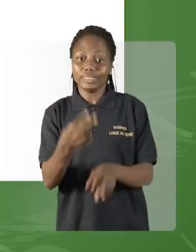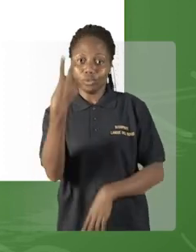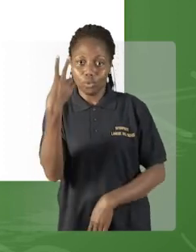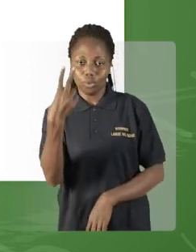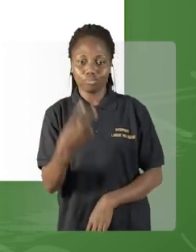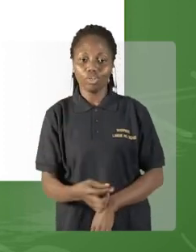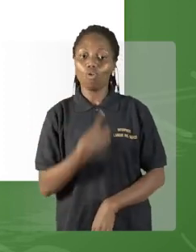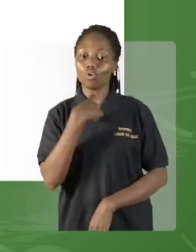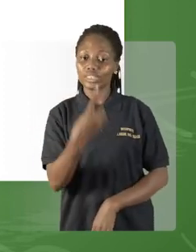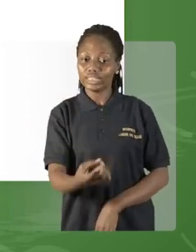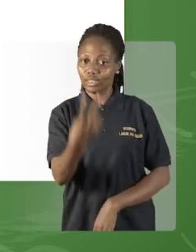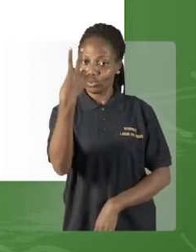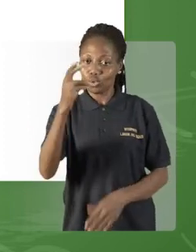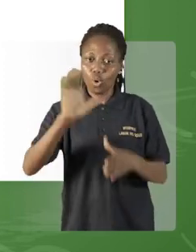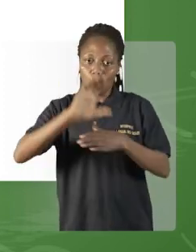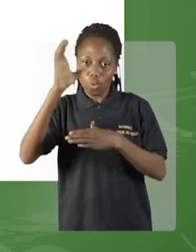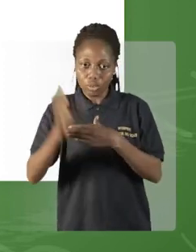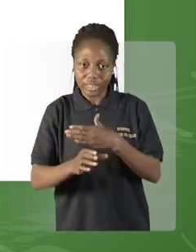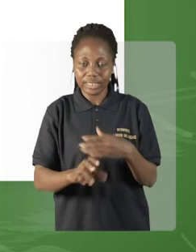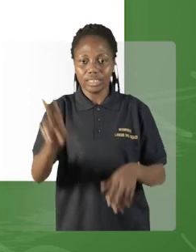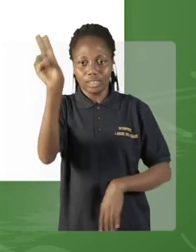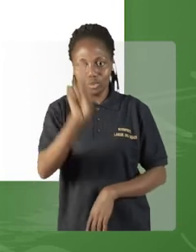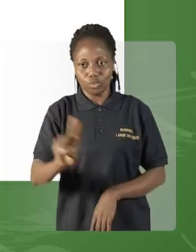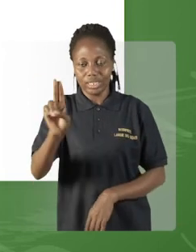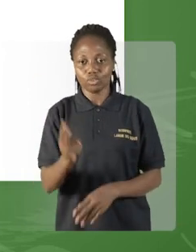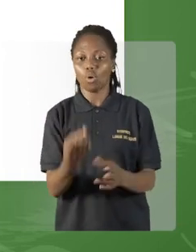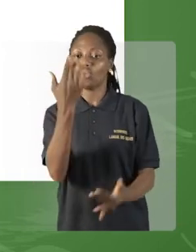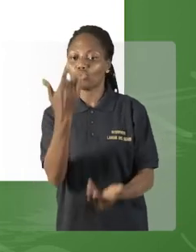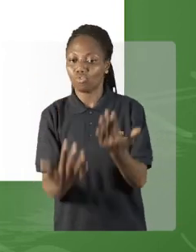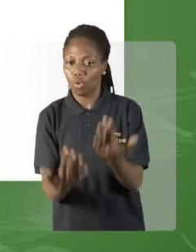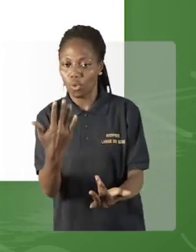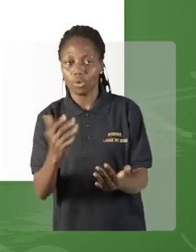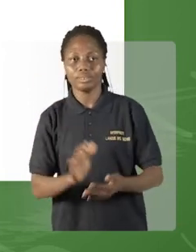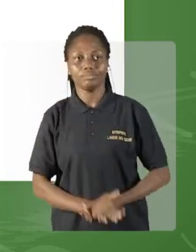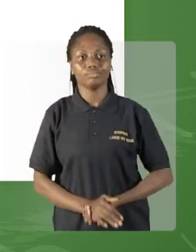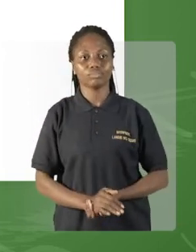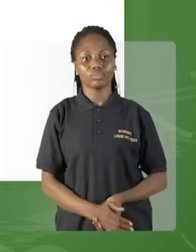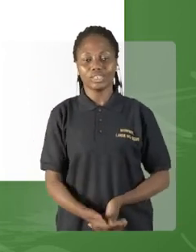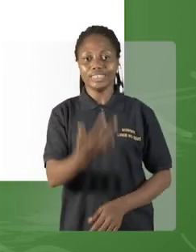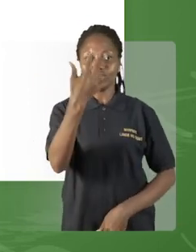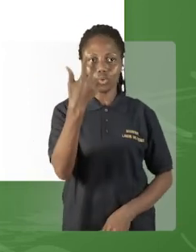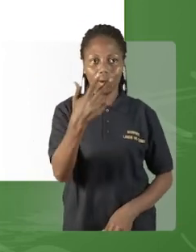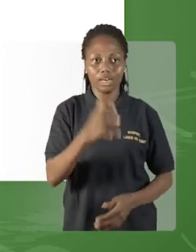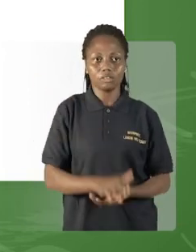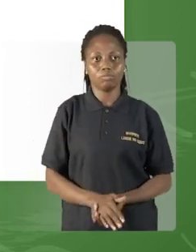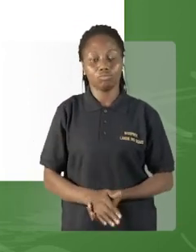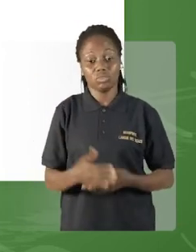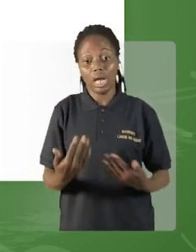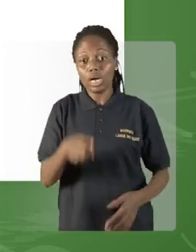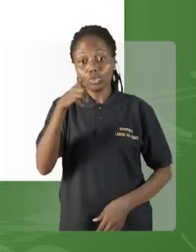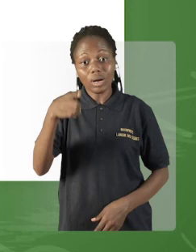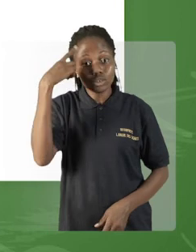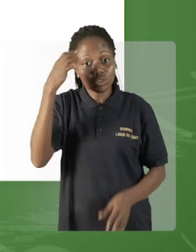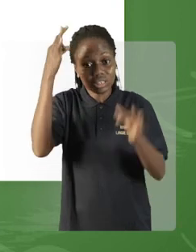deux conséquences de la pratique des feux de brousse. Petit 3. Justifie